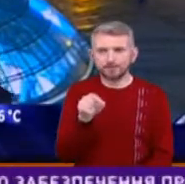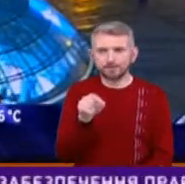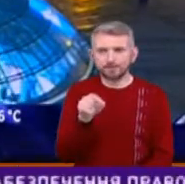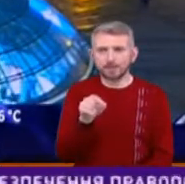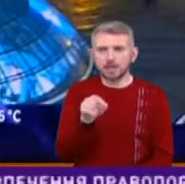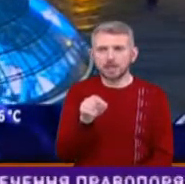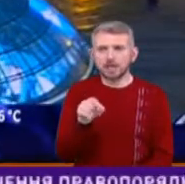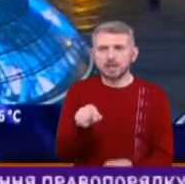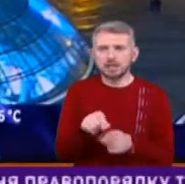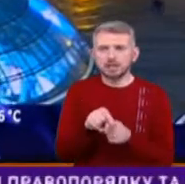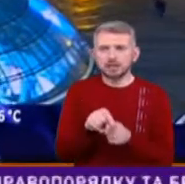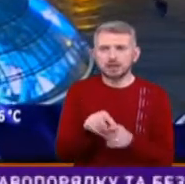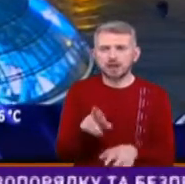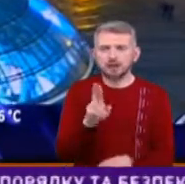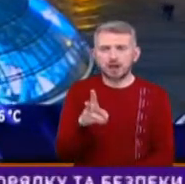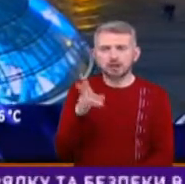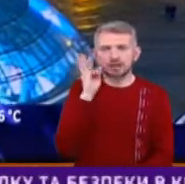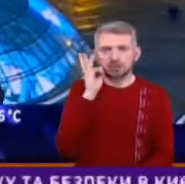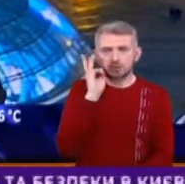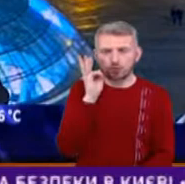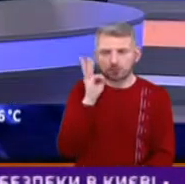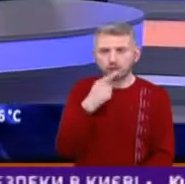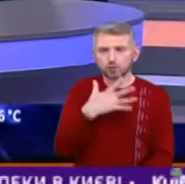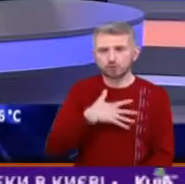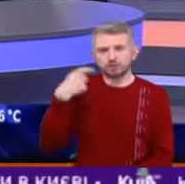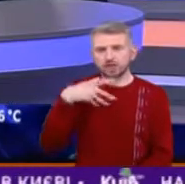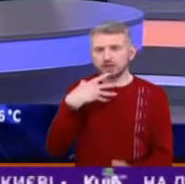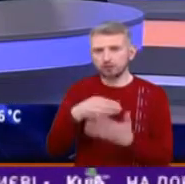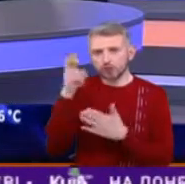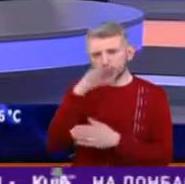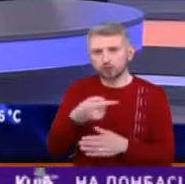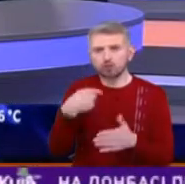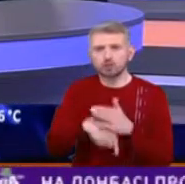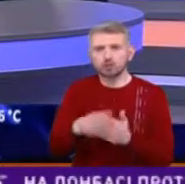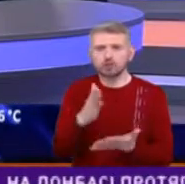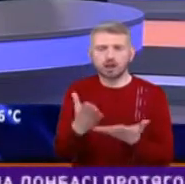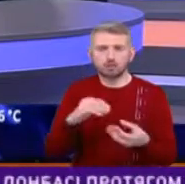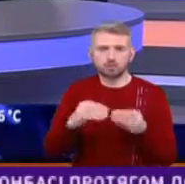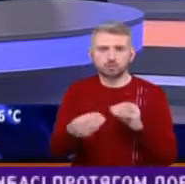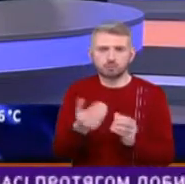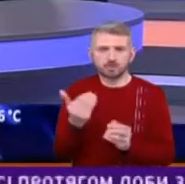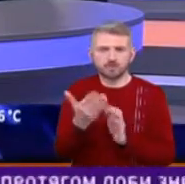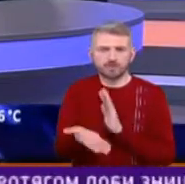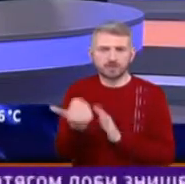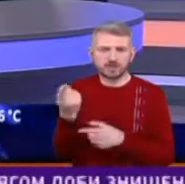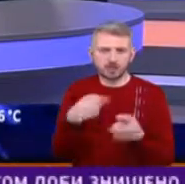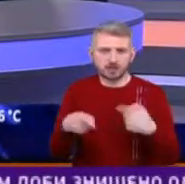не та, як дипломат любить президента своєї країни, мовляв, через це є якась от проблема з її відкликанням.